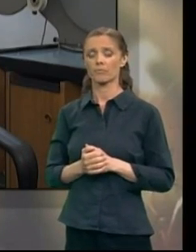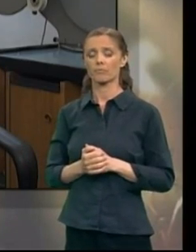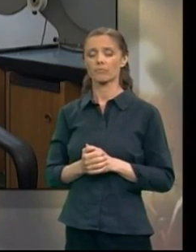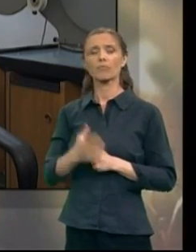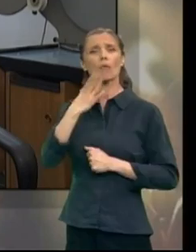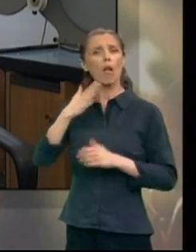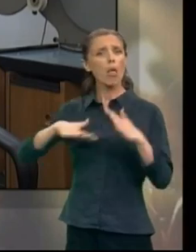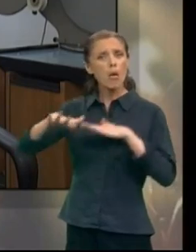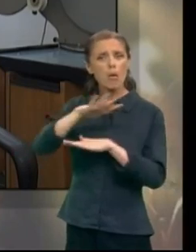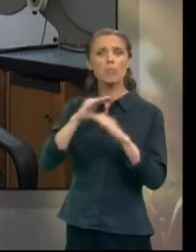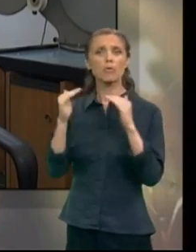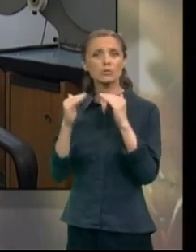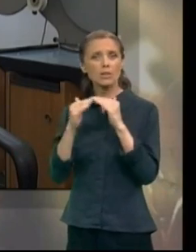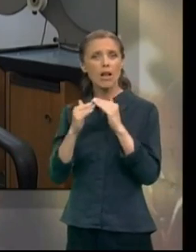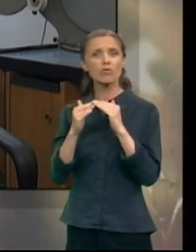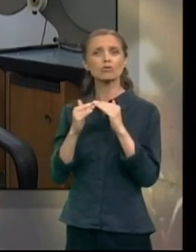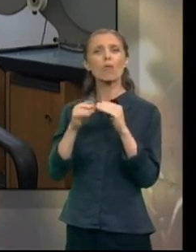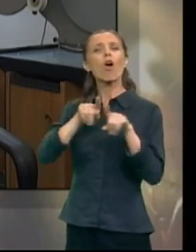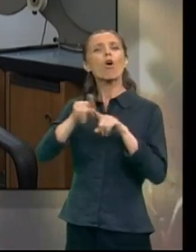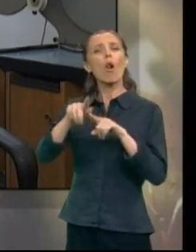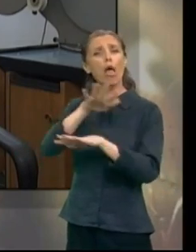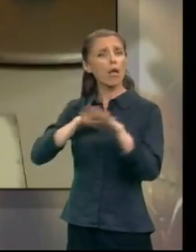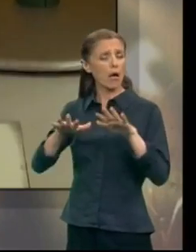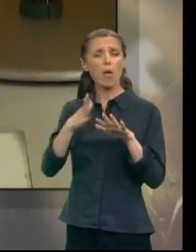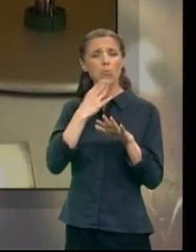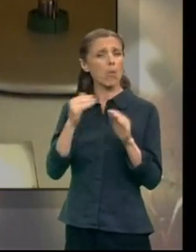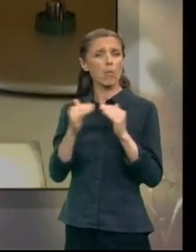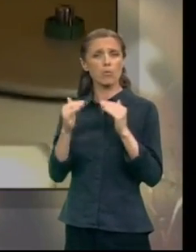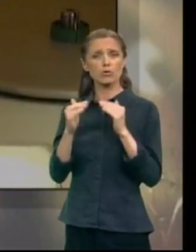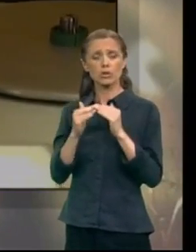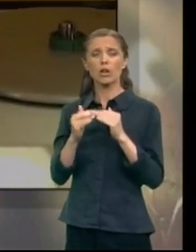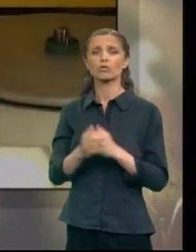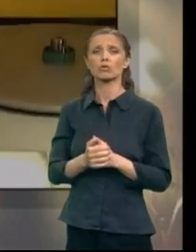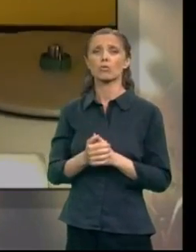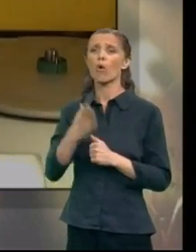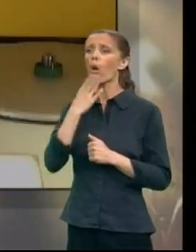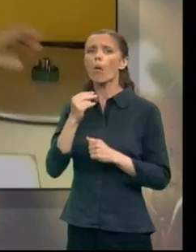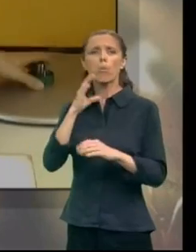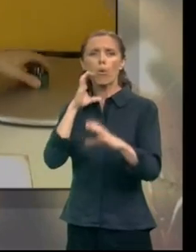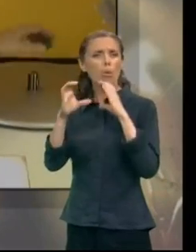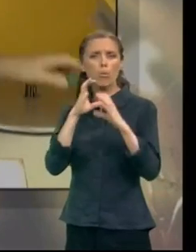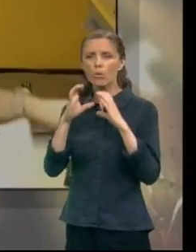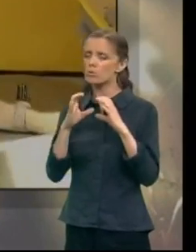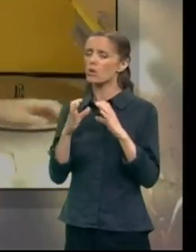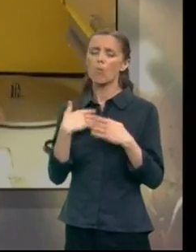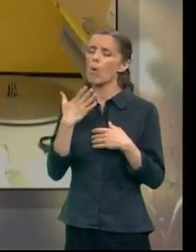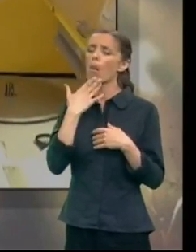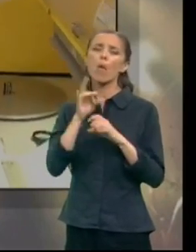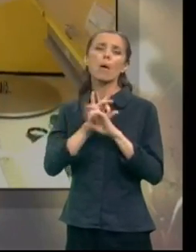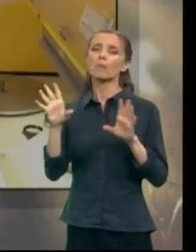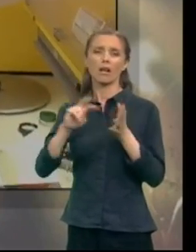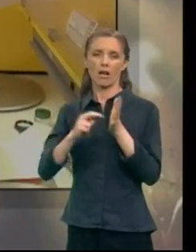Jako se lepo slažem sa kolegama. Vrlo lepo komuniciramo, tako da nemam